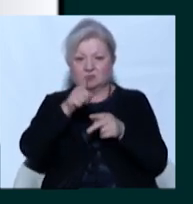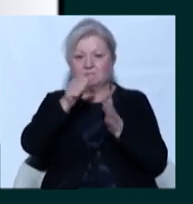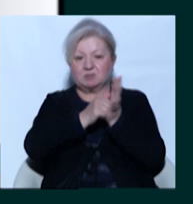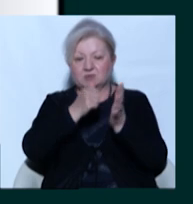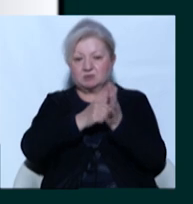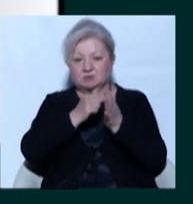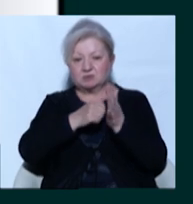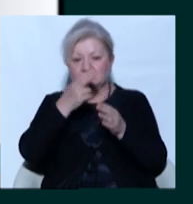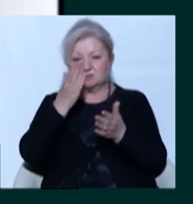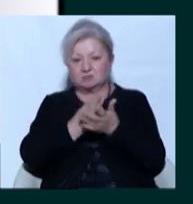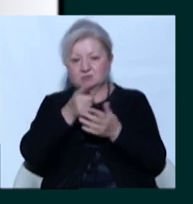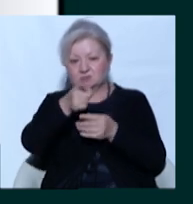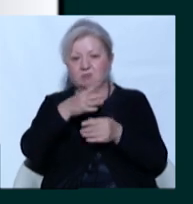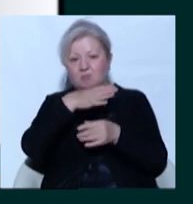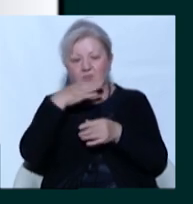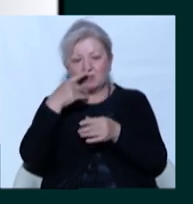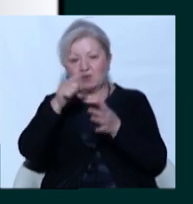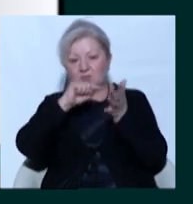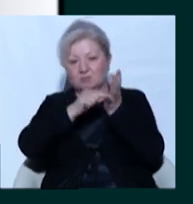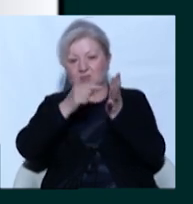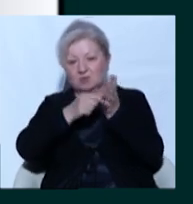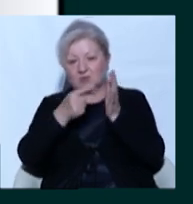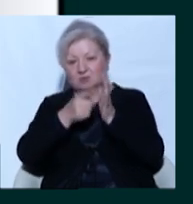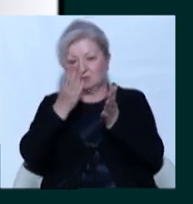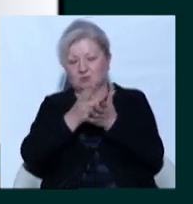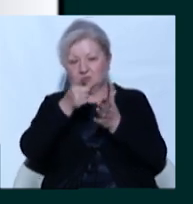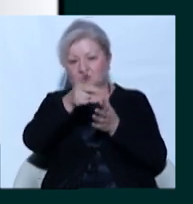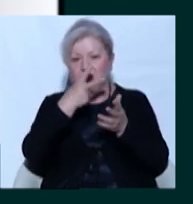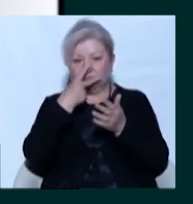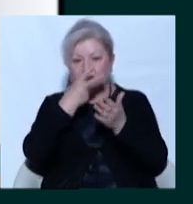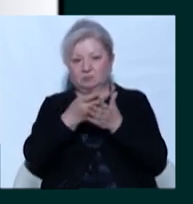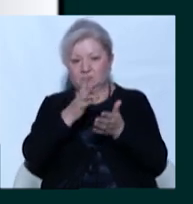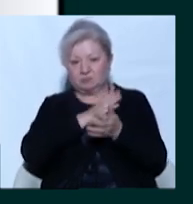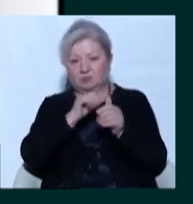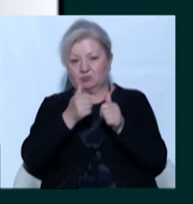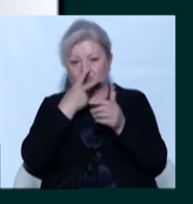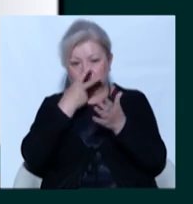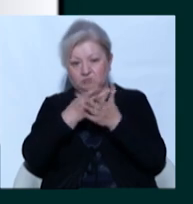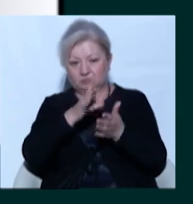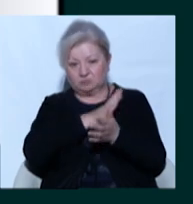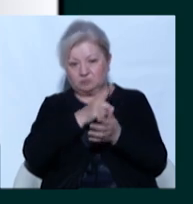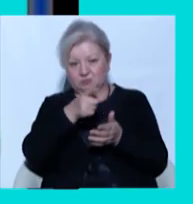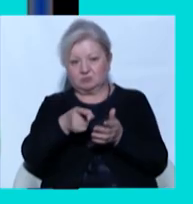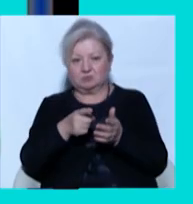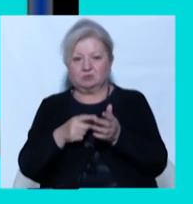მიზეზი აი ამ მრავალი წერტილისა, როგორც ახლა ჩვენ განვიხილეთ ორ წერტილზე.